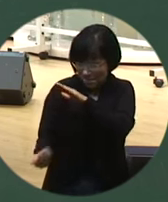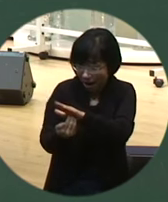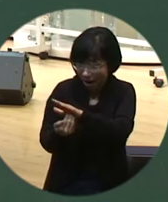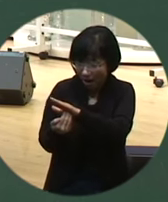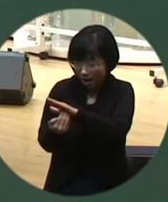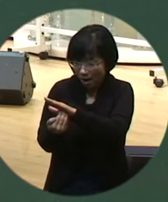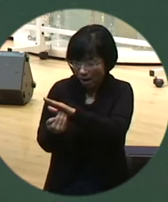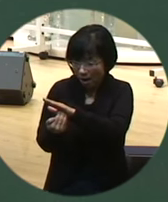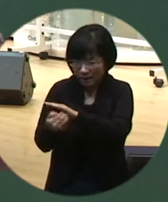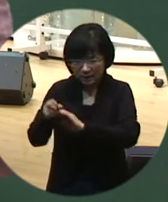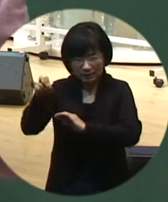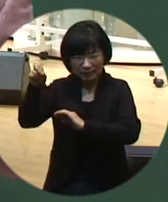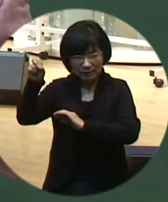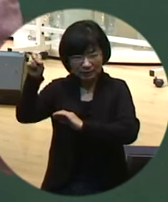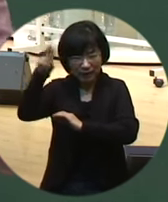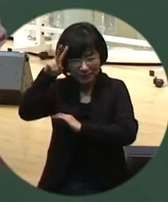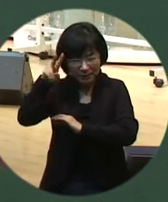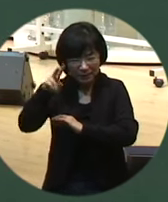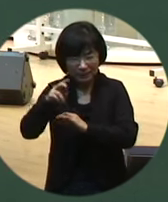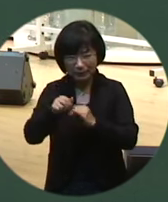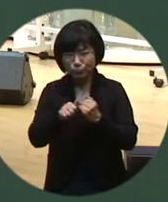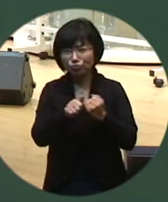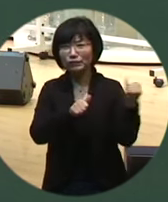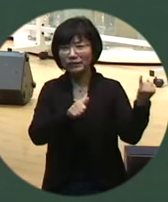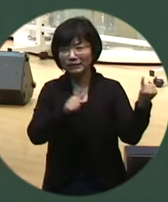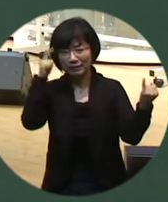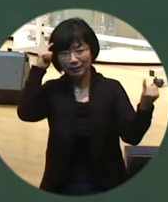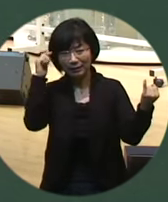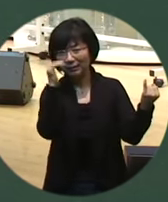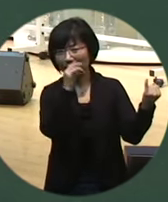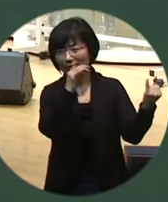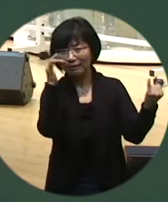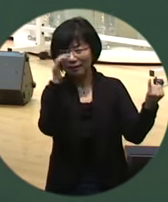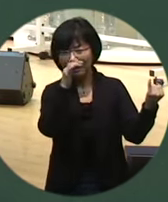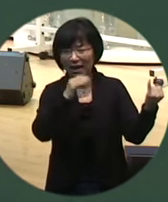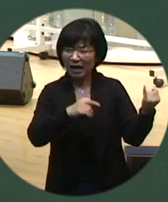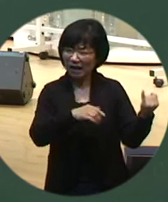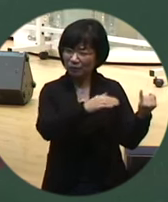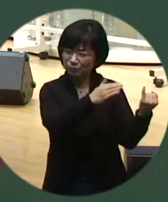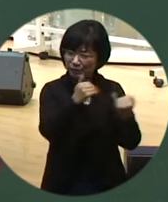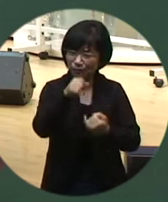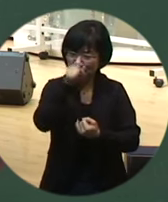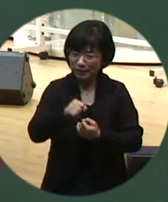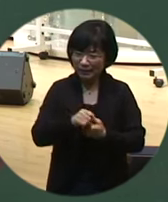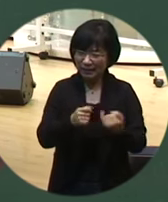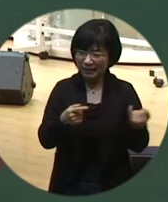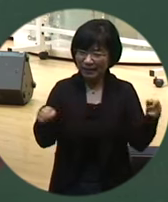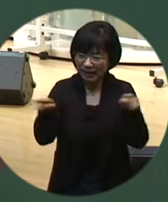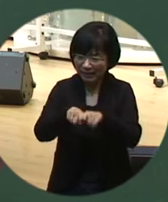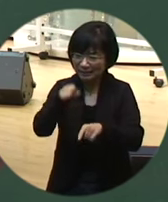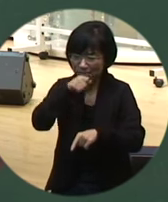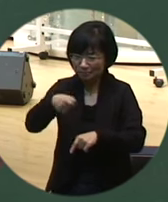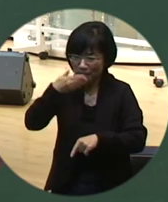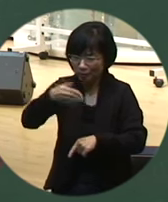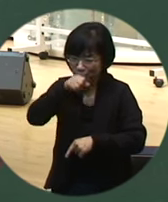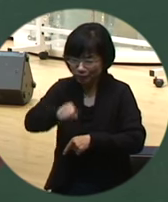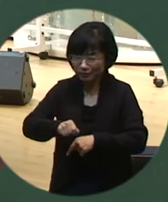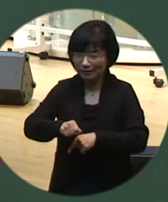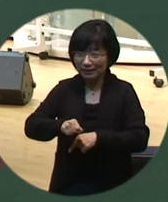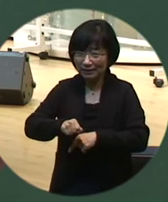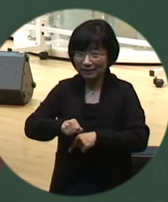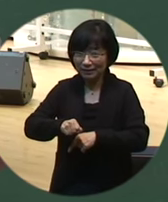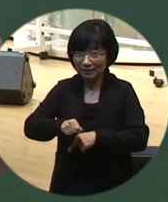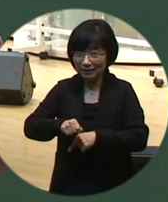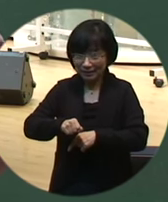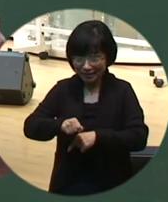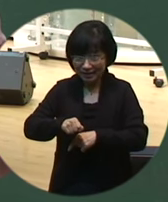that comes to mind is my wife. 음식을 먹으면서요. As I'm eating that food. 아, 같이 올 걸. I think to myself, I should have brought my wife with me. 괜히